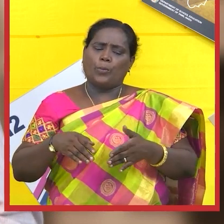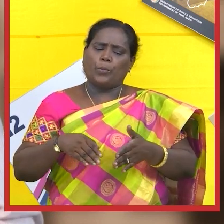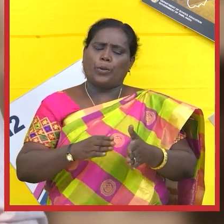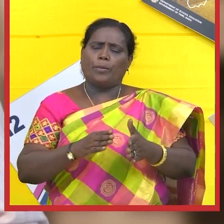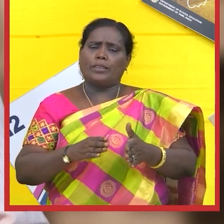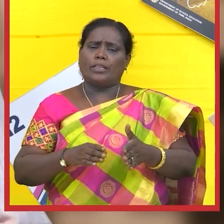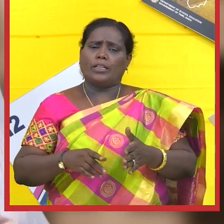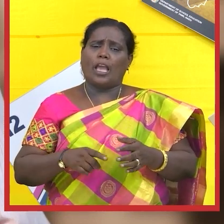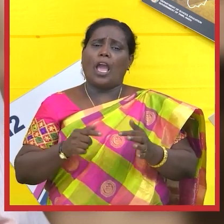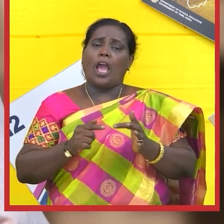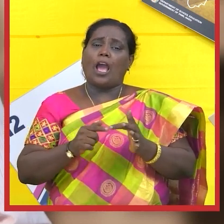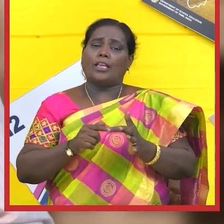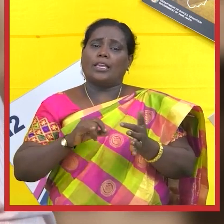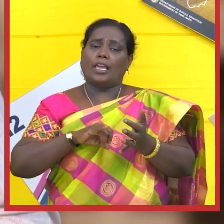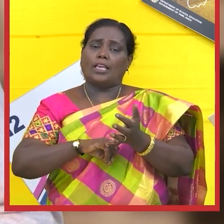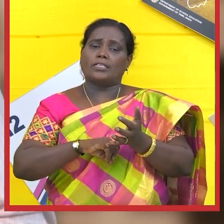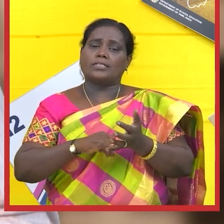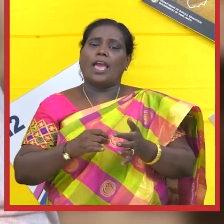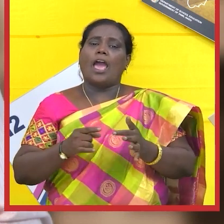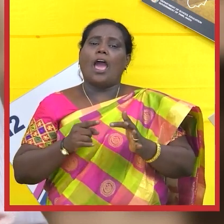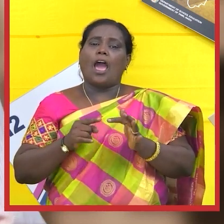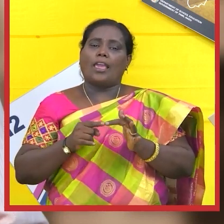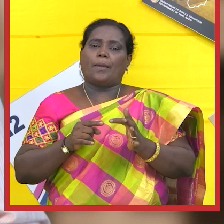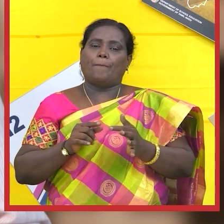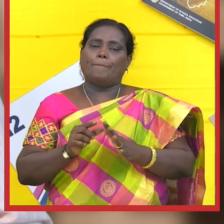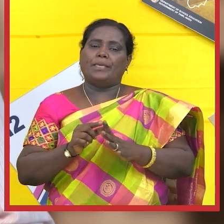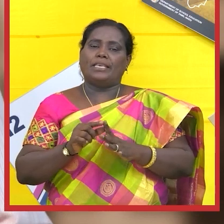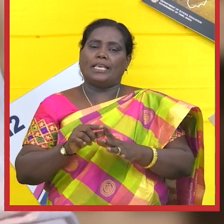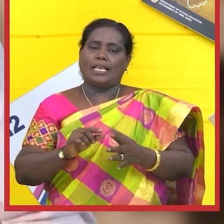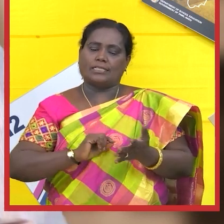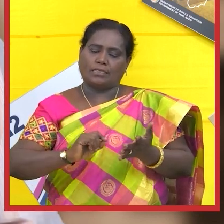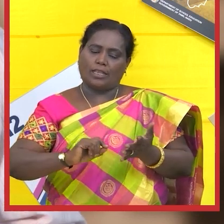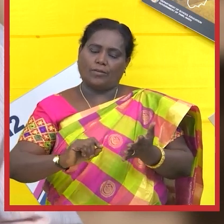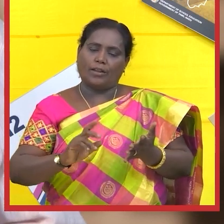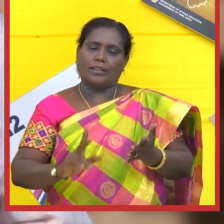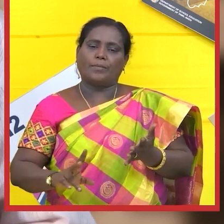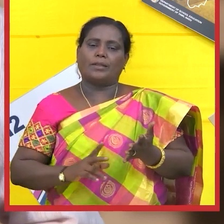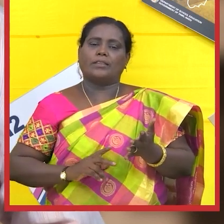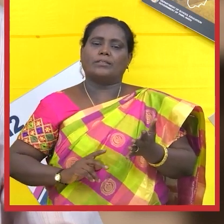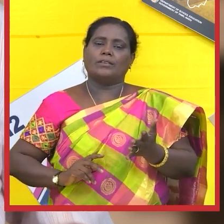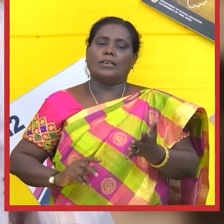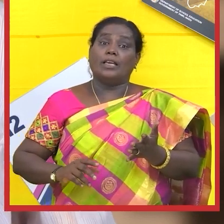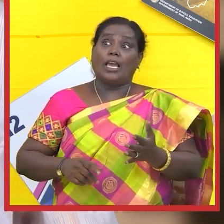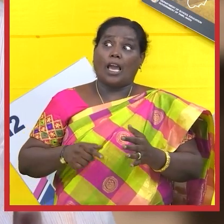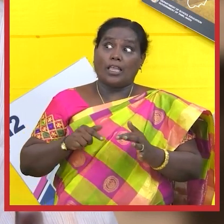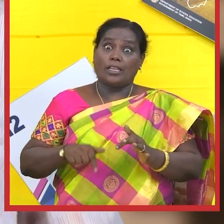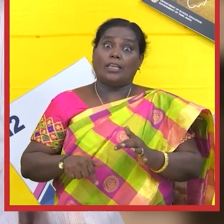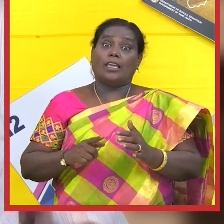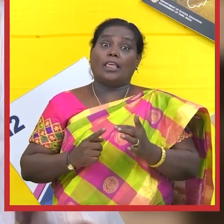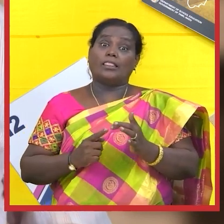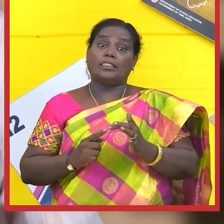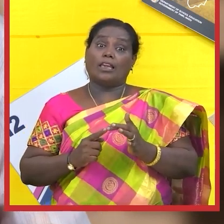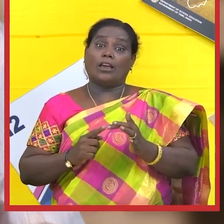இன்றைக்கு ஐஏஎஸ் ஐபிஎஸ் தேர்வுகள்லாம் நடைபெறுகிறது அதை நடத்தக்கூடிய இந்த தேர்வு வாரியம் இருக்கிறது அந்த